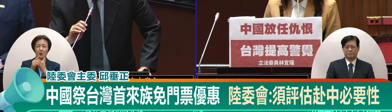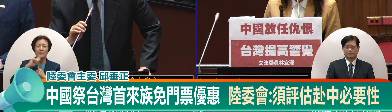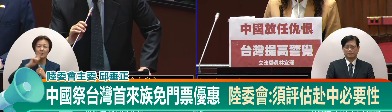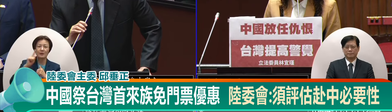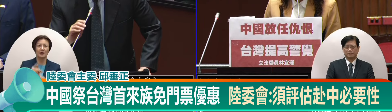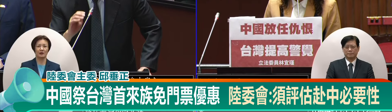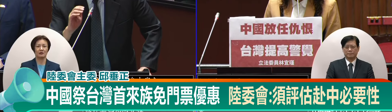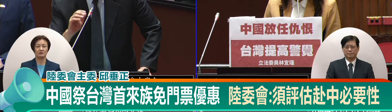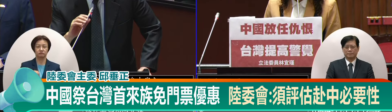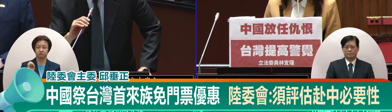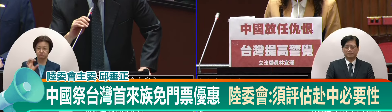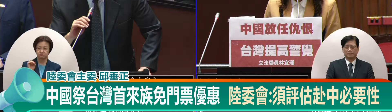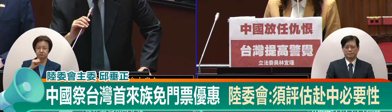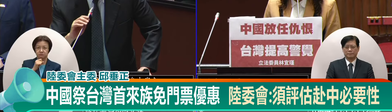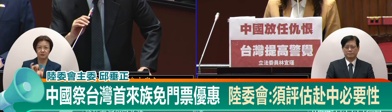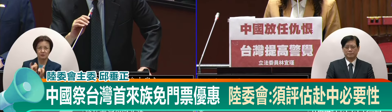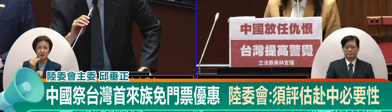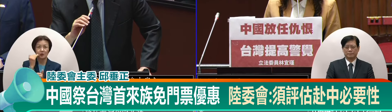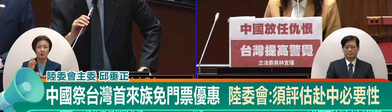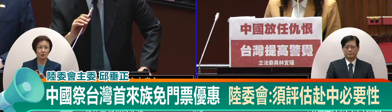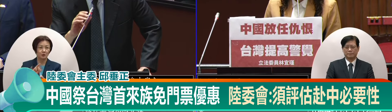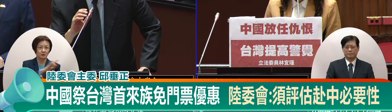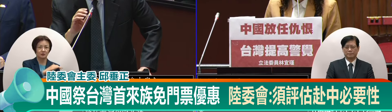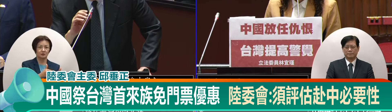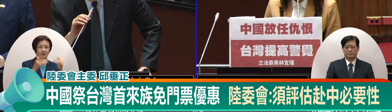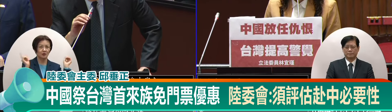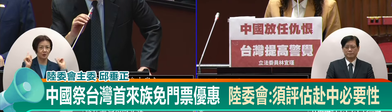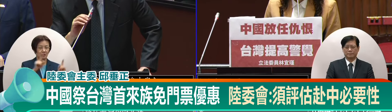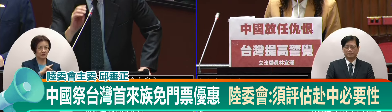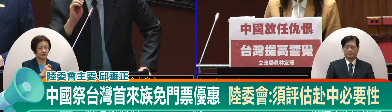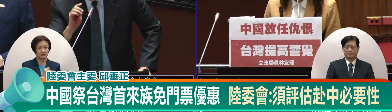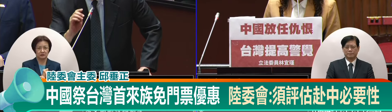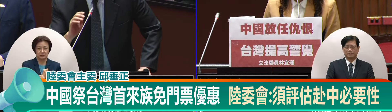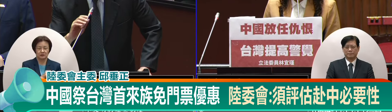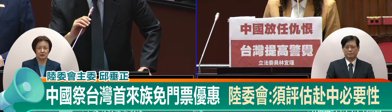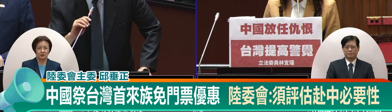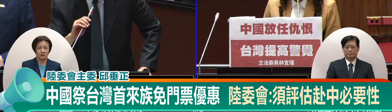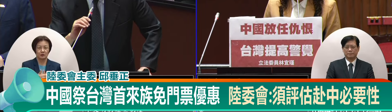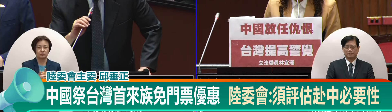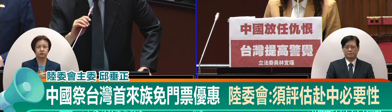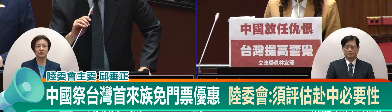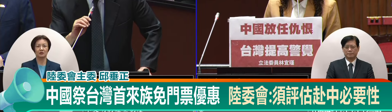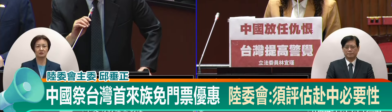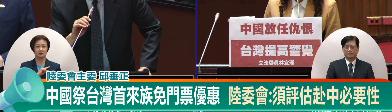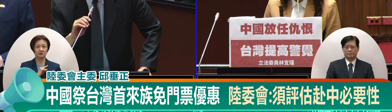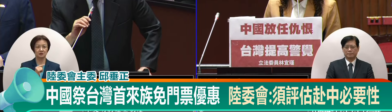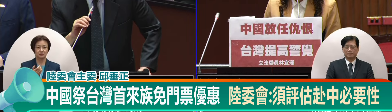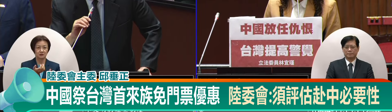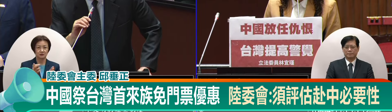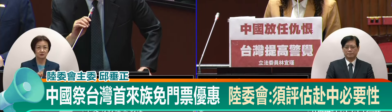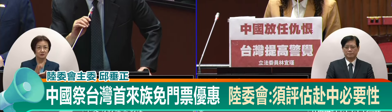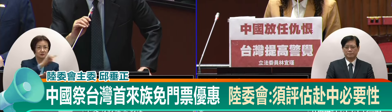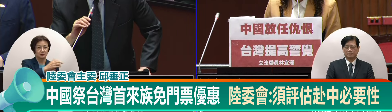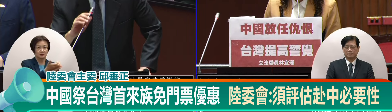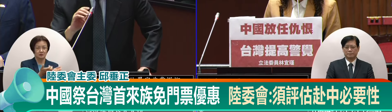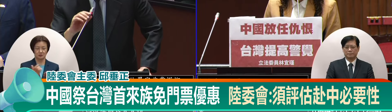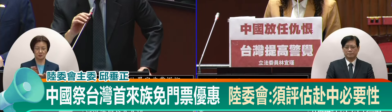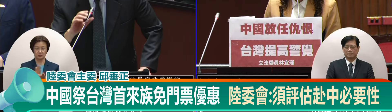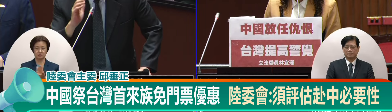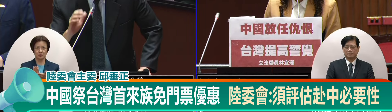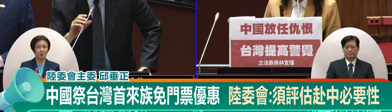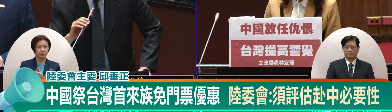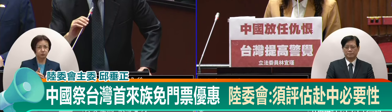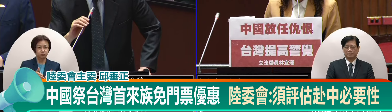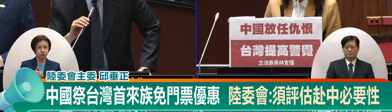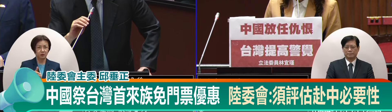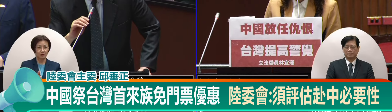人赴陆要关注自己的人身安全的风险，评估是不是赴陆港澳有它的必要性。如